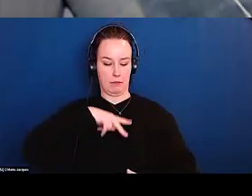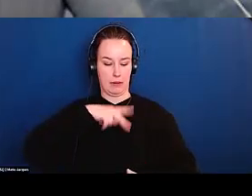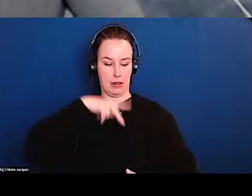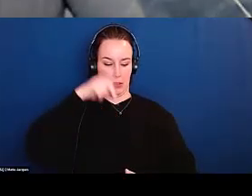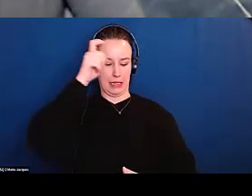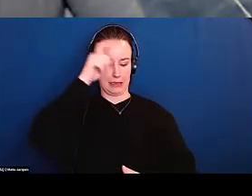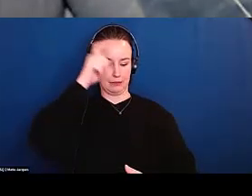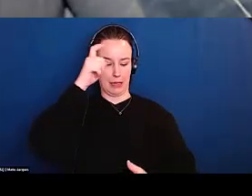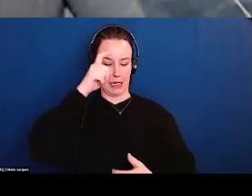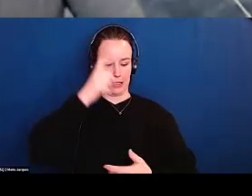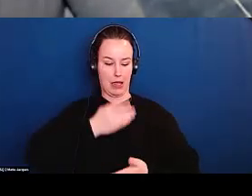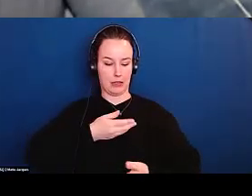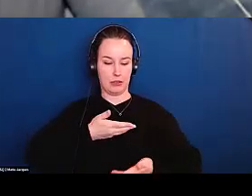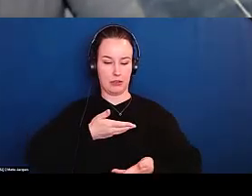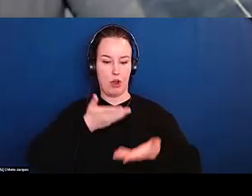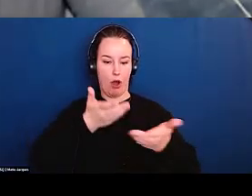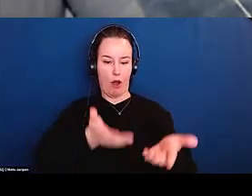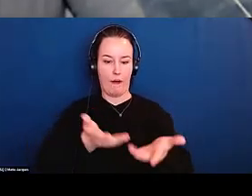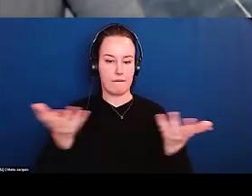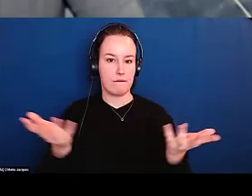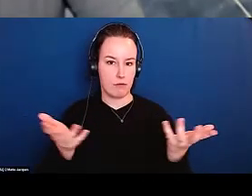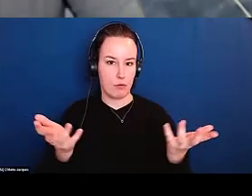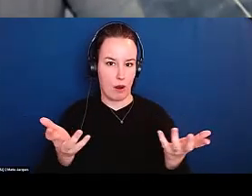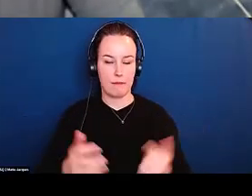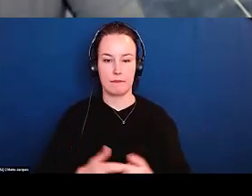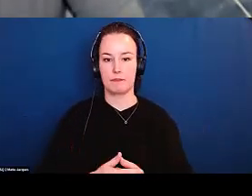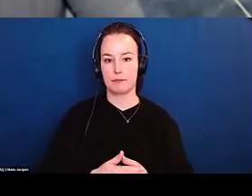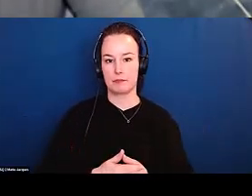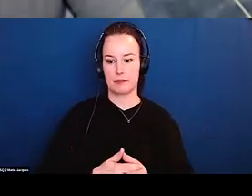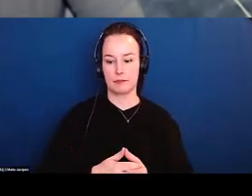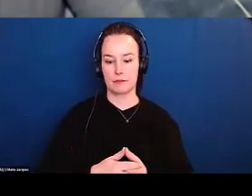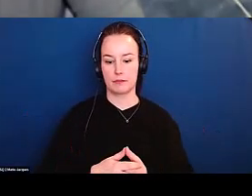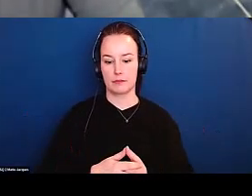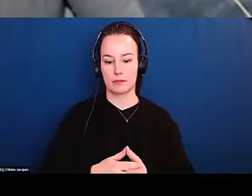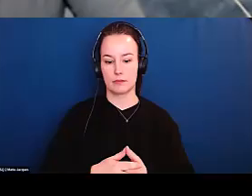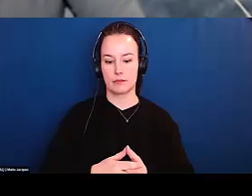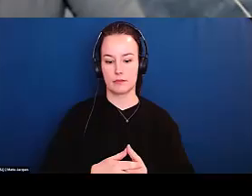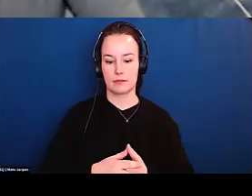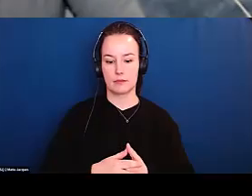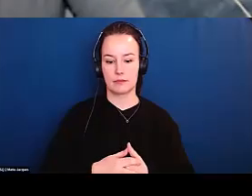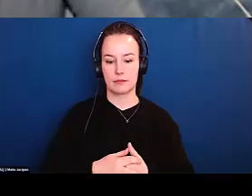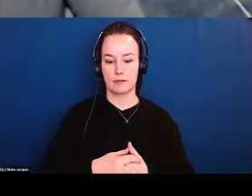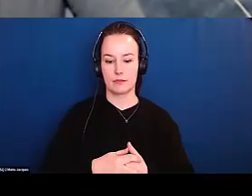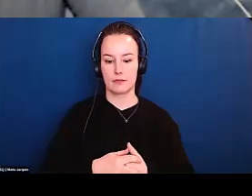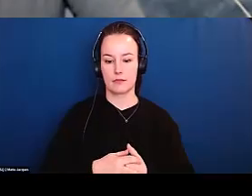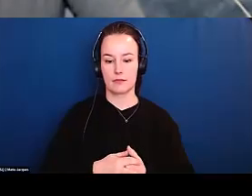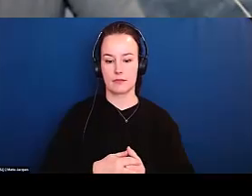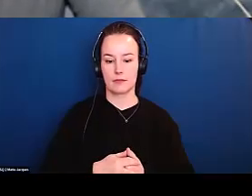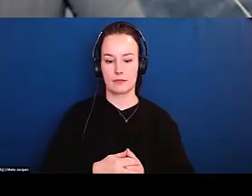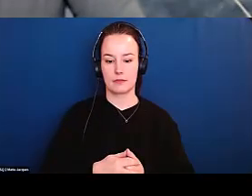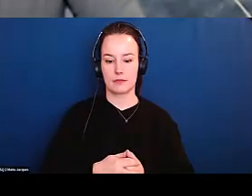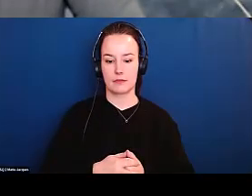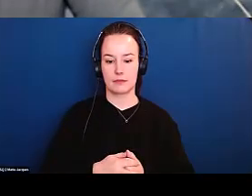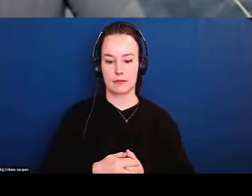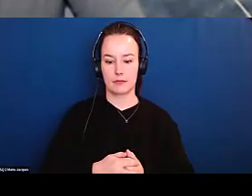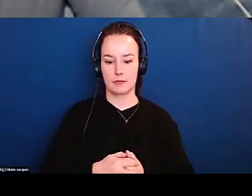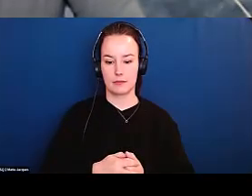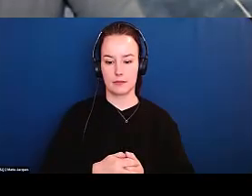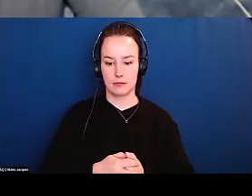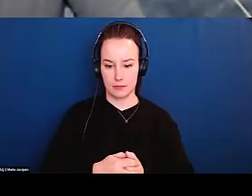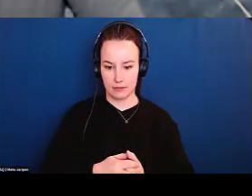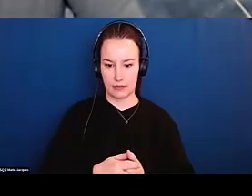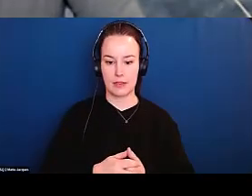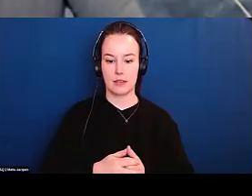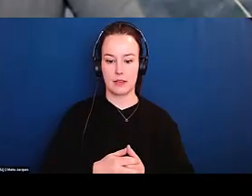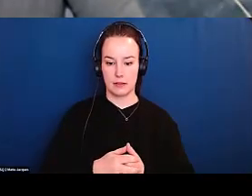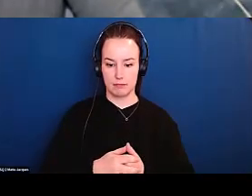expérience. Donc, lorsque j'ai vraiment réussi à comprendre vraiment comprendre